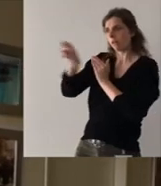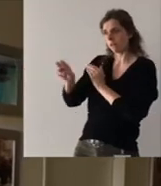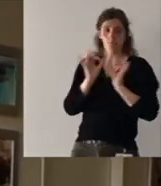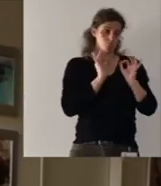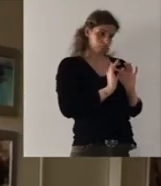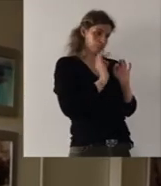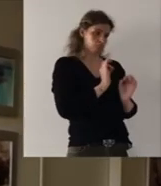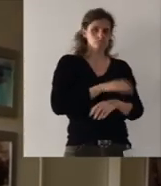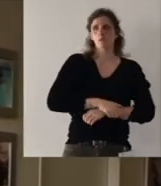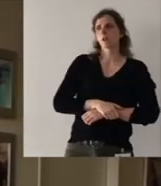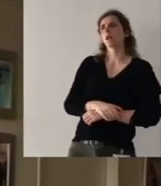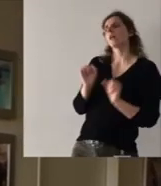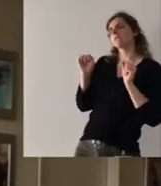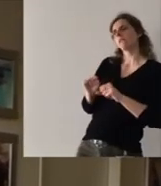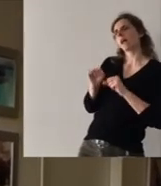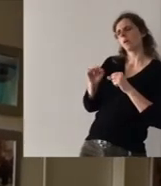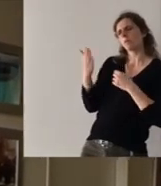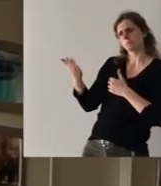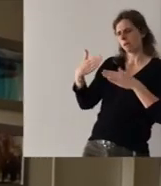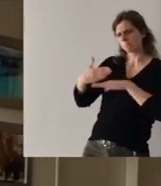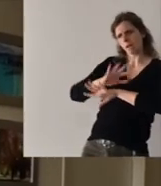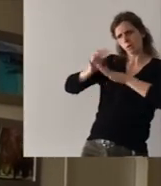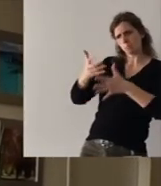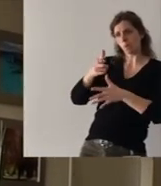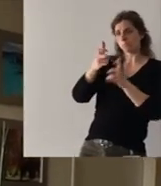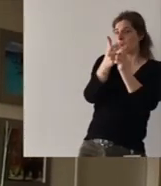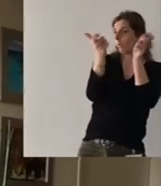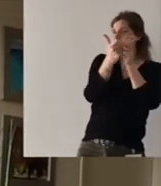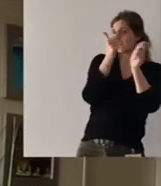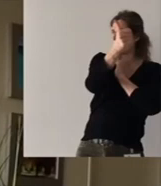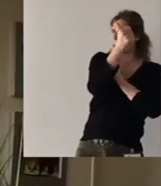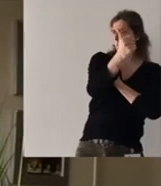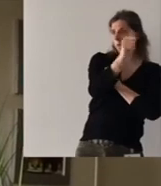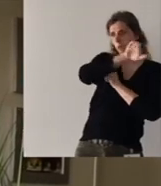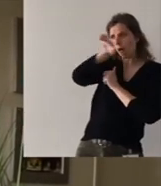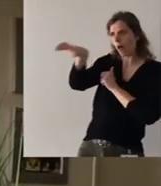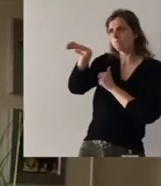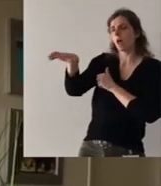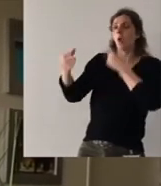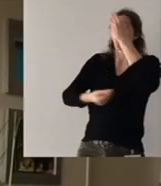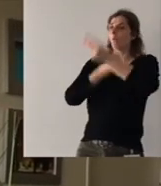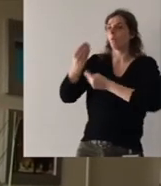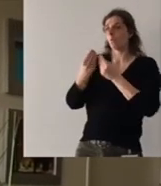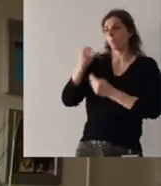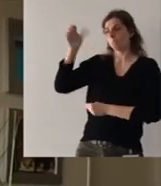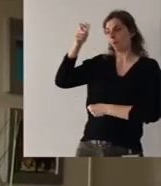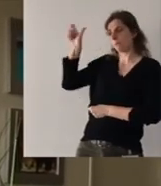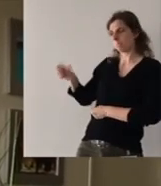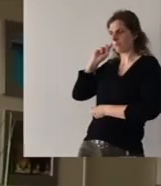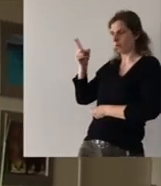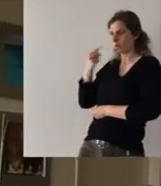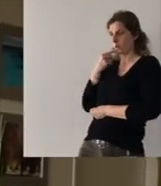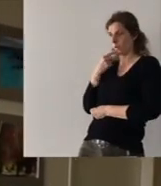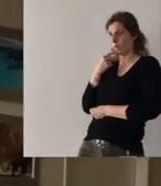Somme. C'est ça. D'accord. Alors, comment ça se passe? C'est les centres hospitaliers qui font appel à vous ou d'abord